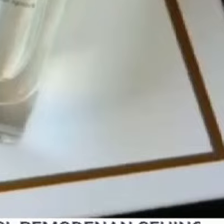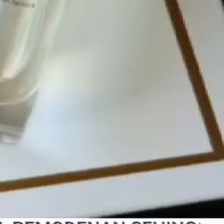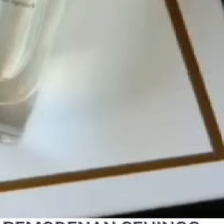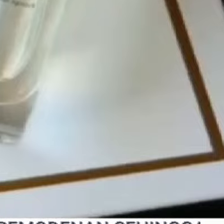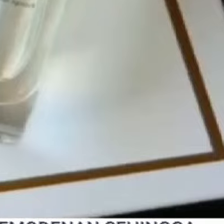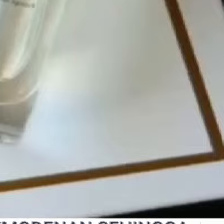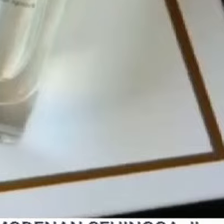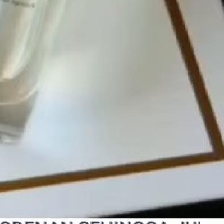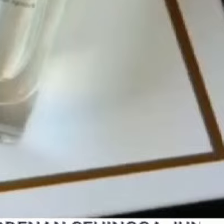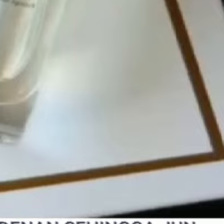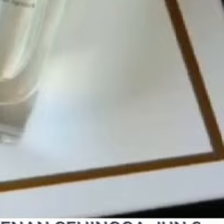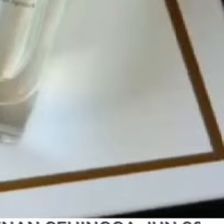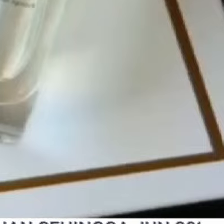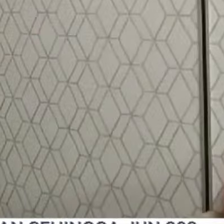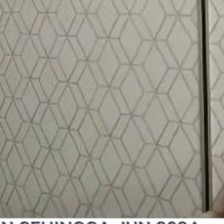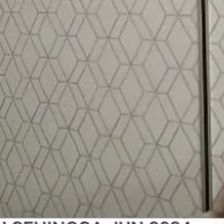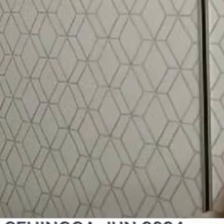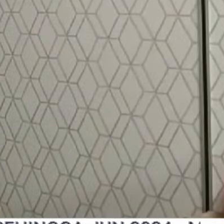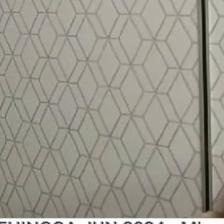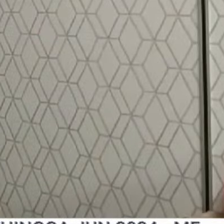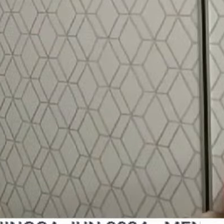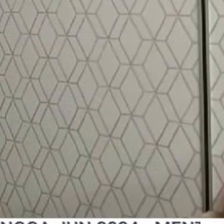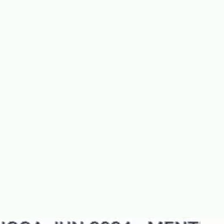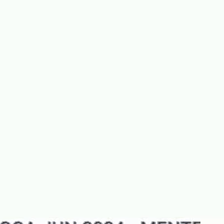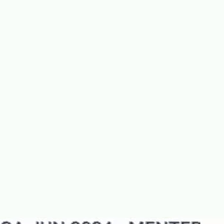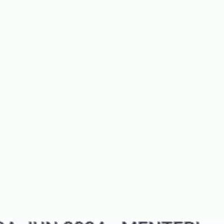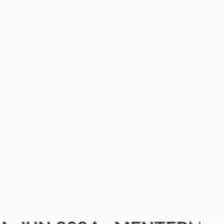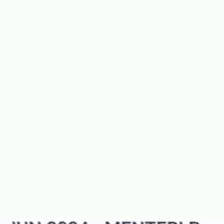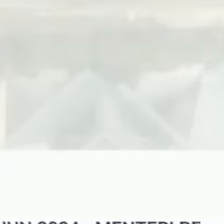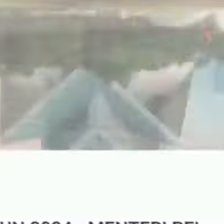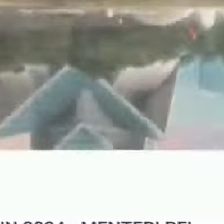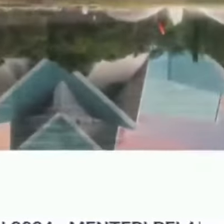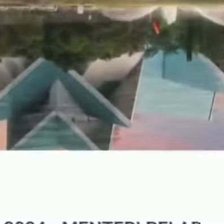maju dan berdaya saing dalam bidang dunia keusahawan.